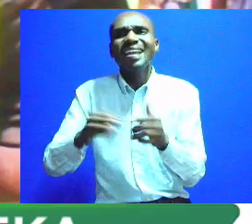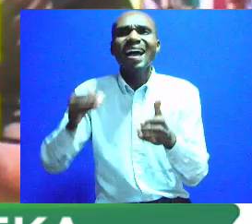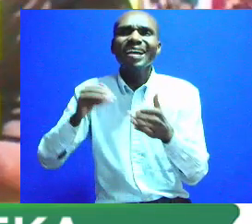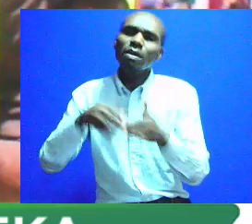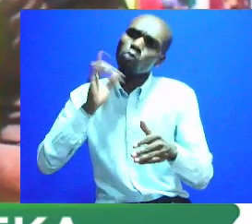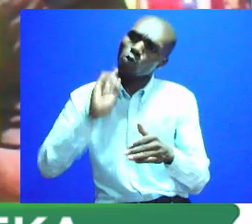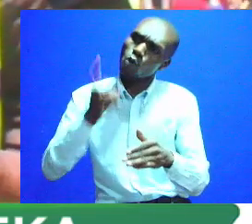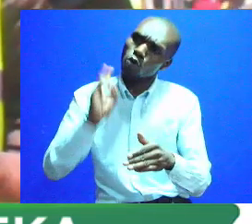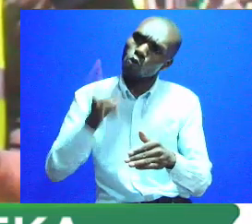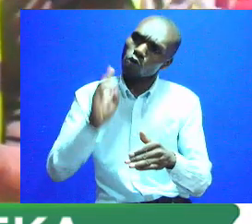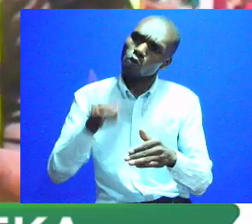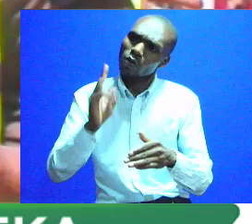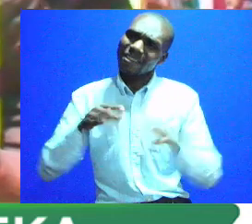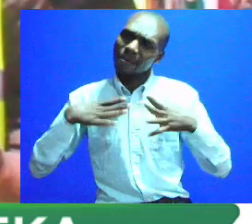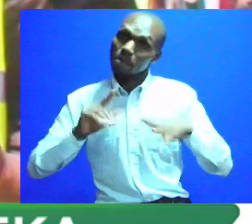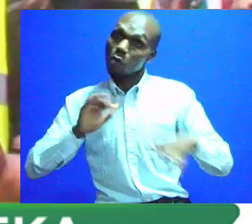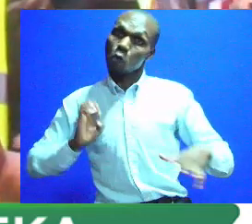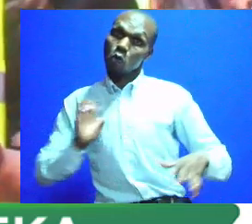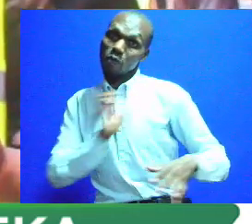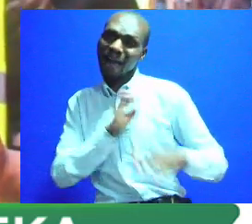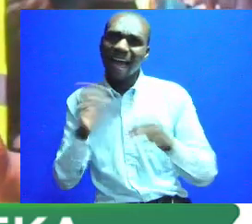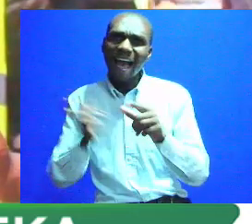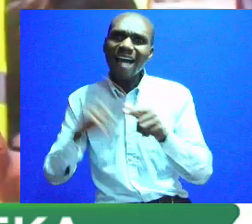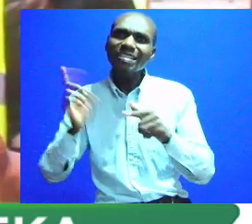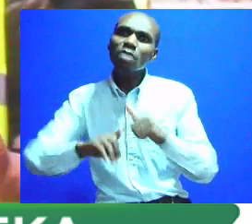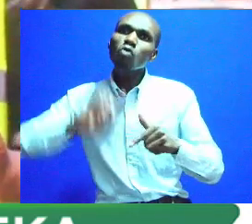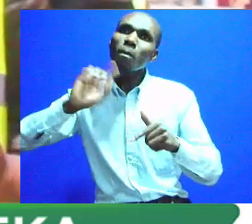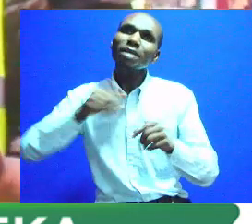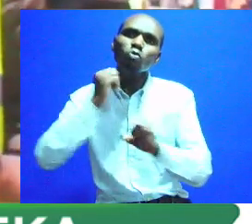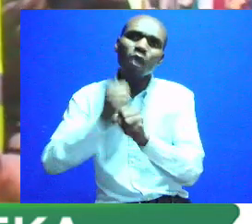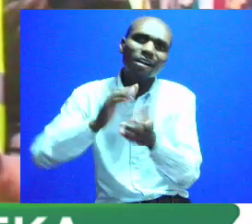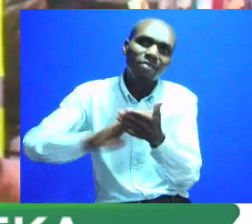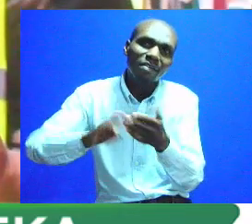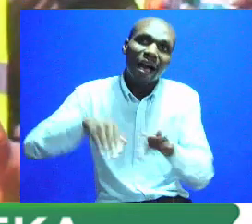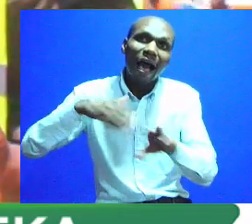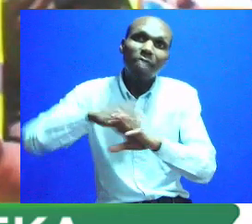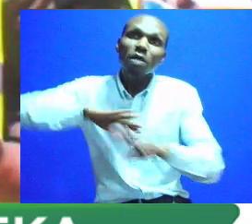abaire no tsi abantu ba emergency response they must respond immediately ya kristima ya chire blackout ya chire